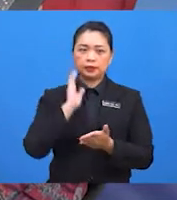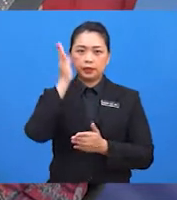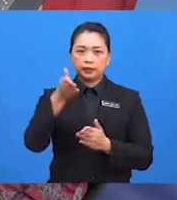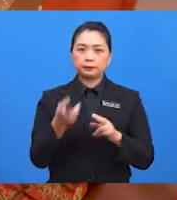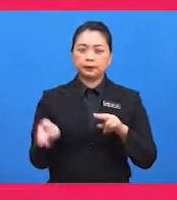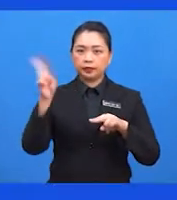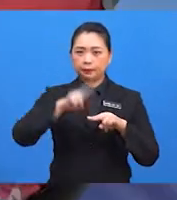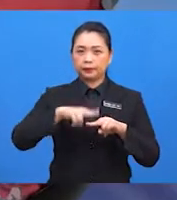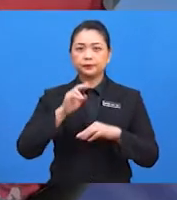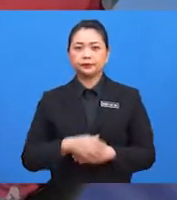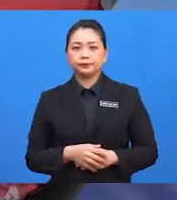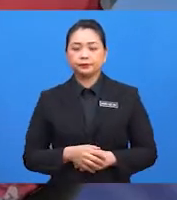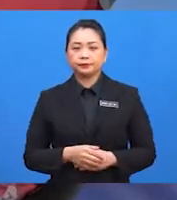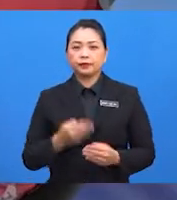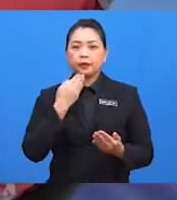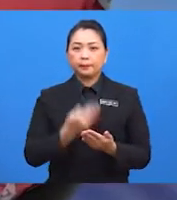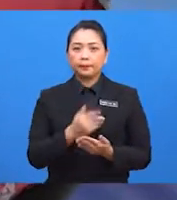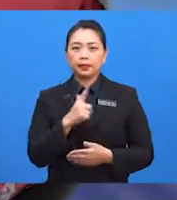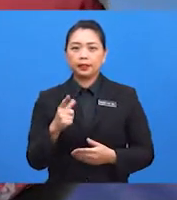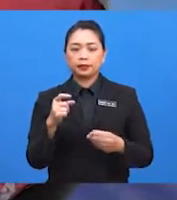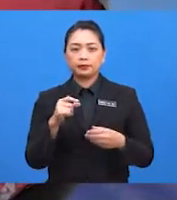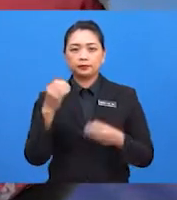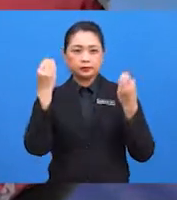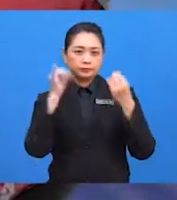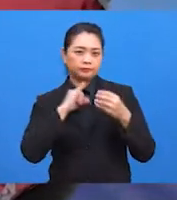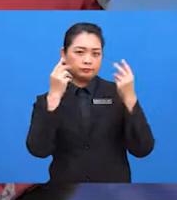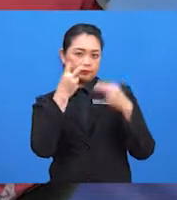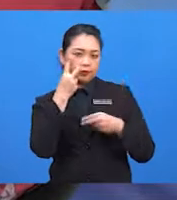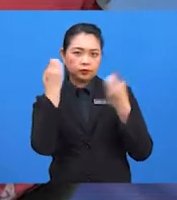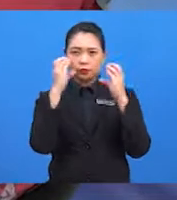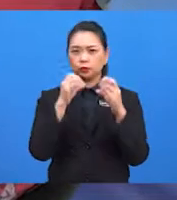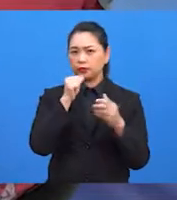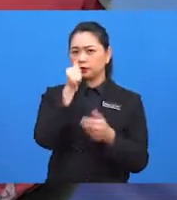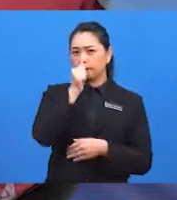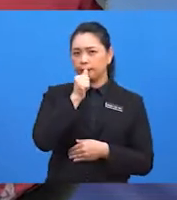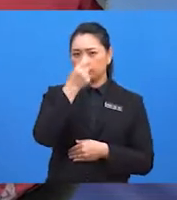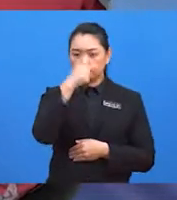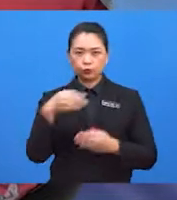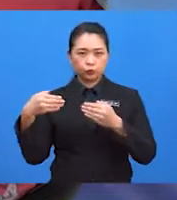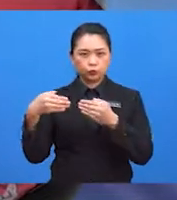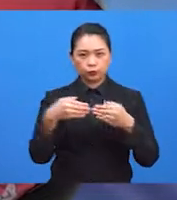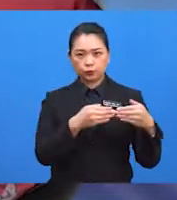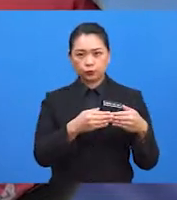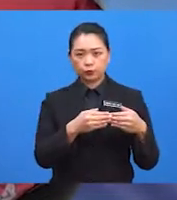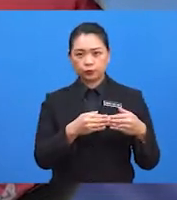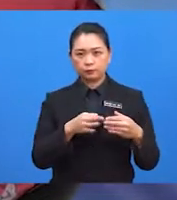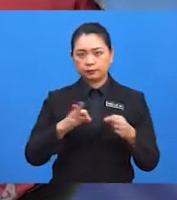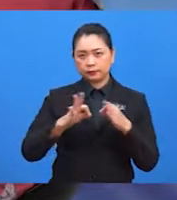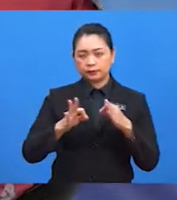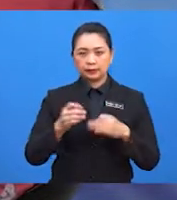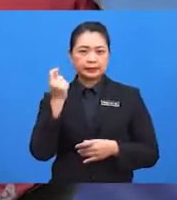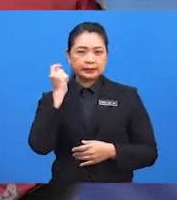bertambah. Baiklah, saya tengok Cikgu Ishak seperti tak sabar untuk meneruskan penerangan yang terhenti sebentar